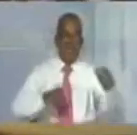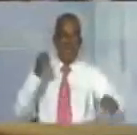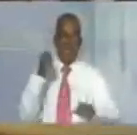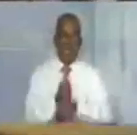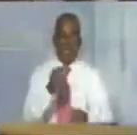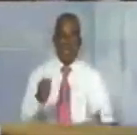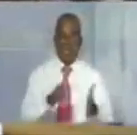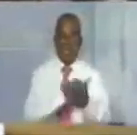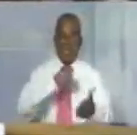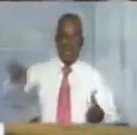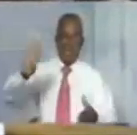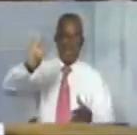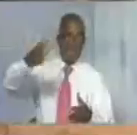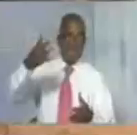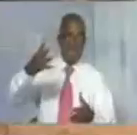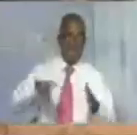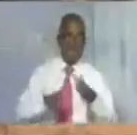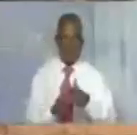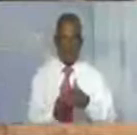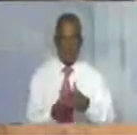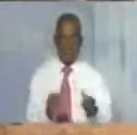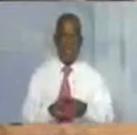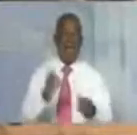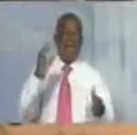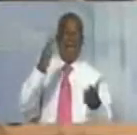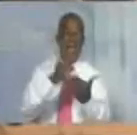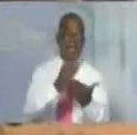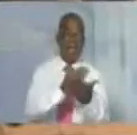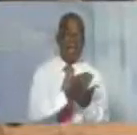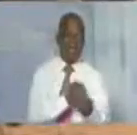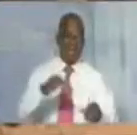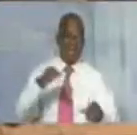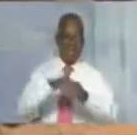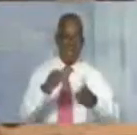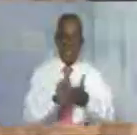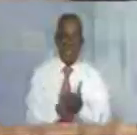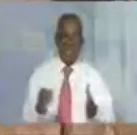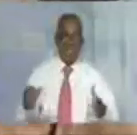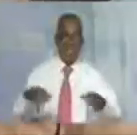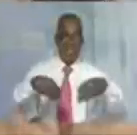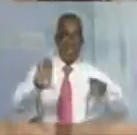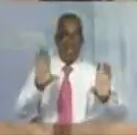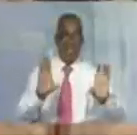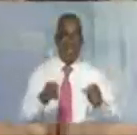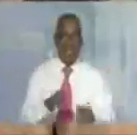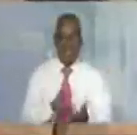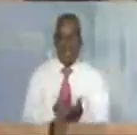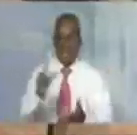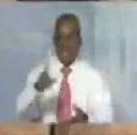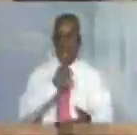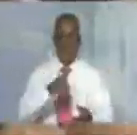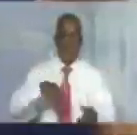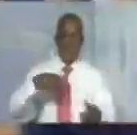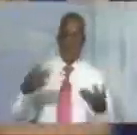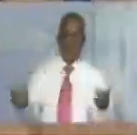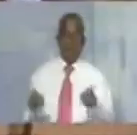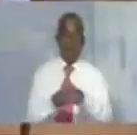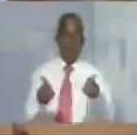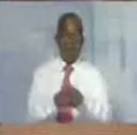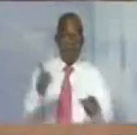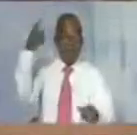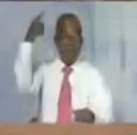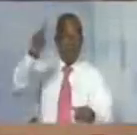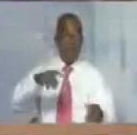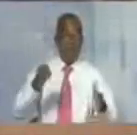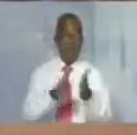salle, avec tout le confort. Ceci est valable pour les terminales. Un contrat renouvelable tous les fins de trimestre avec à la clé